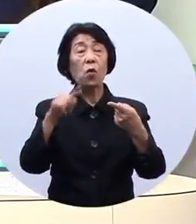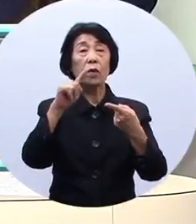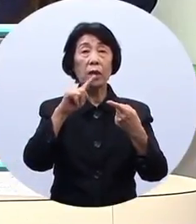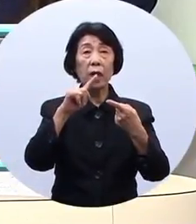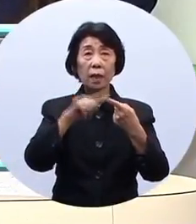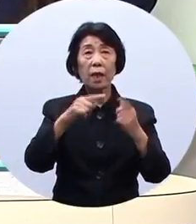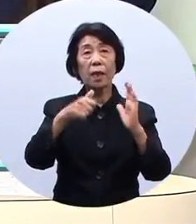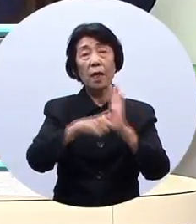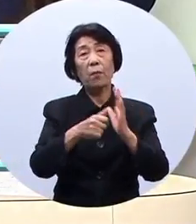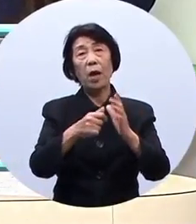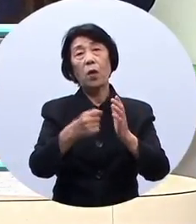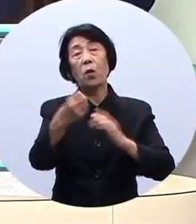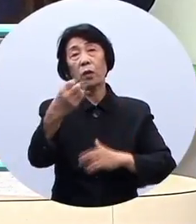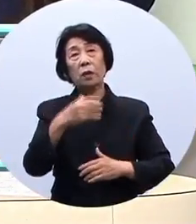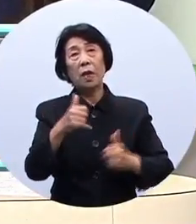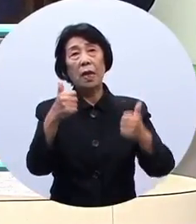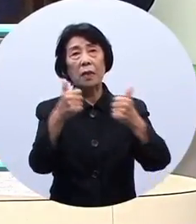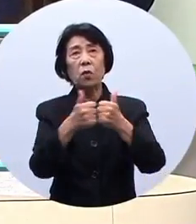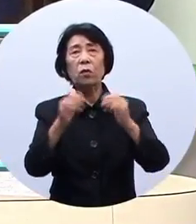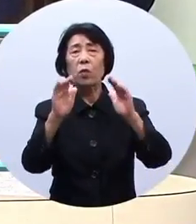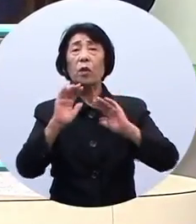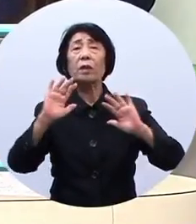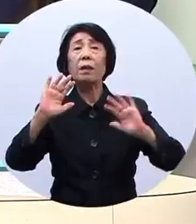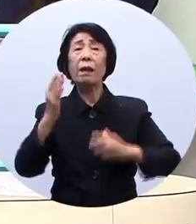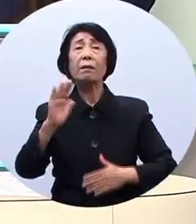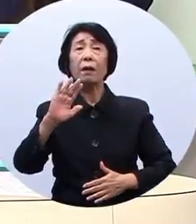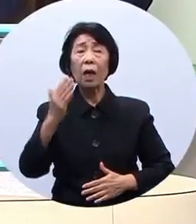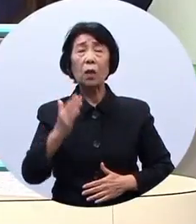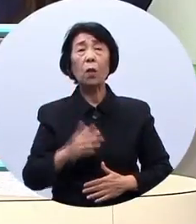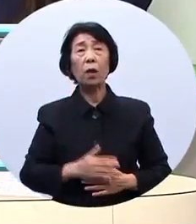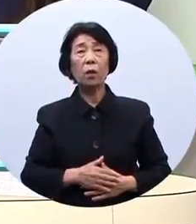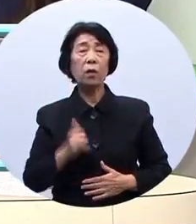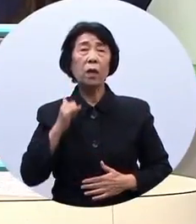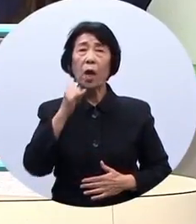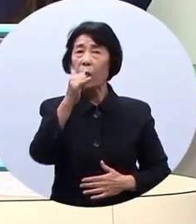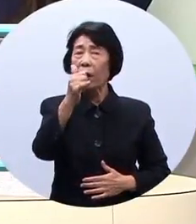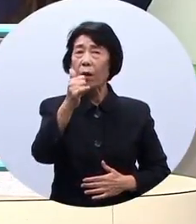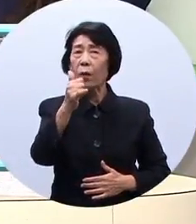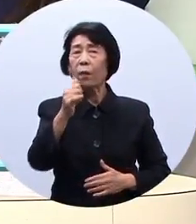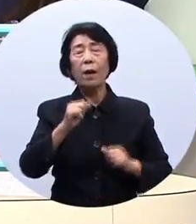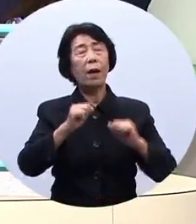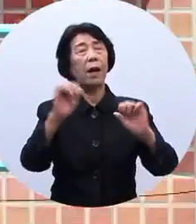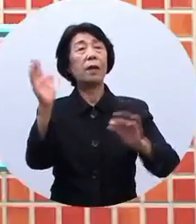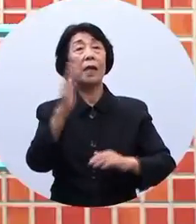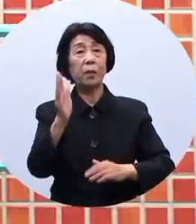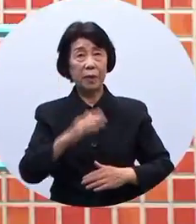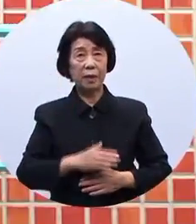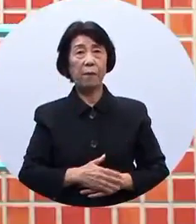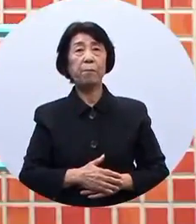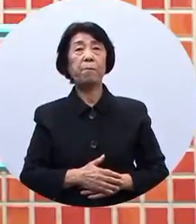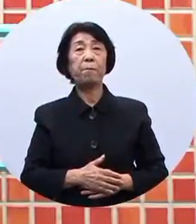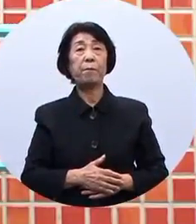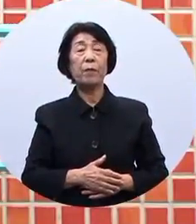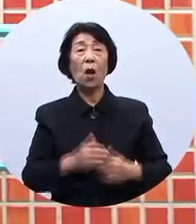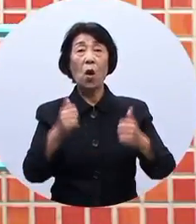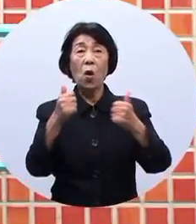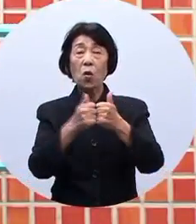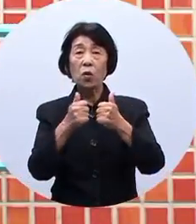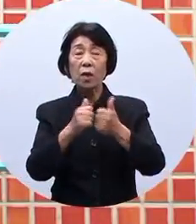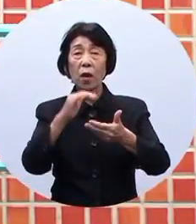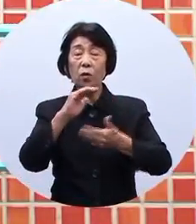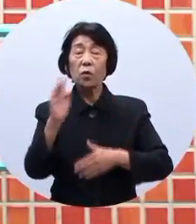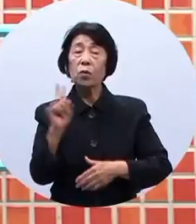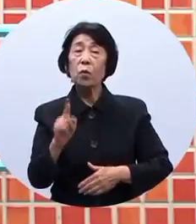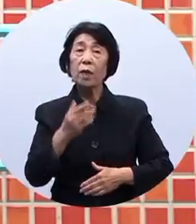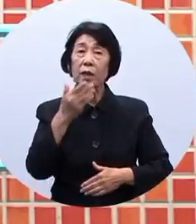ってご相談を受けていないのに直接電話をかけることはありません。ご相談事はない